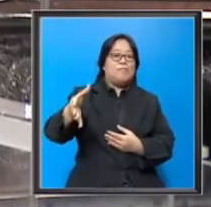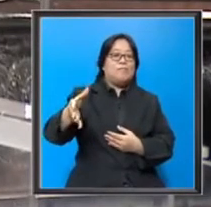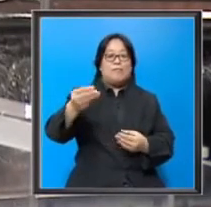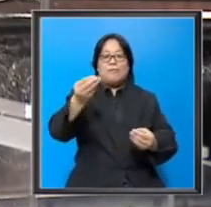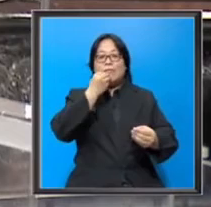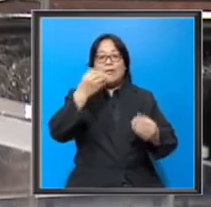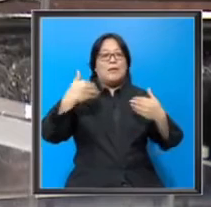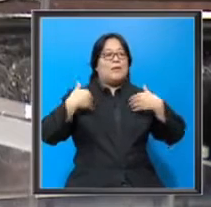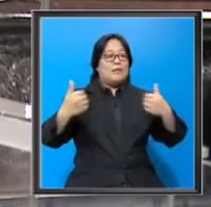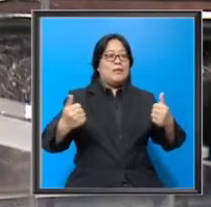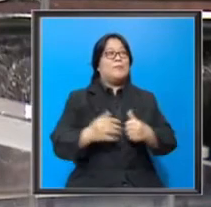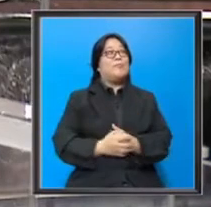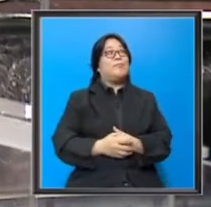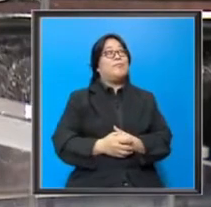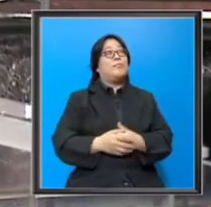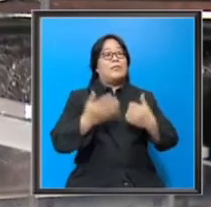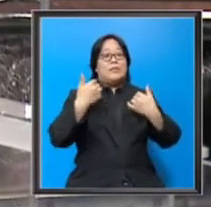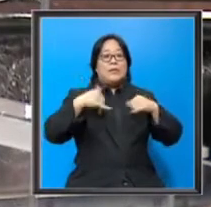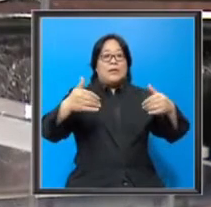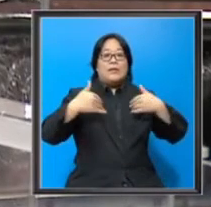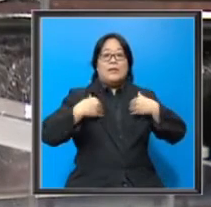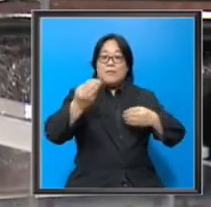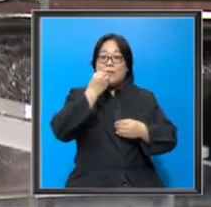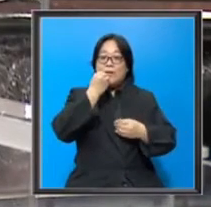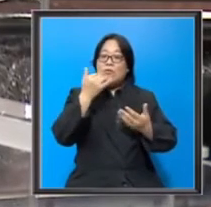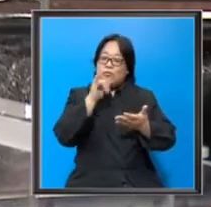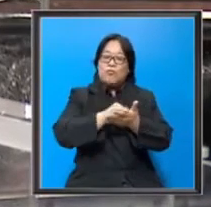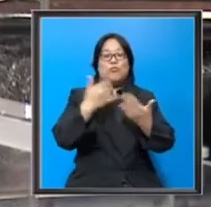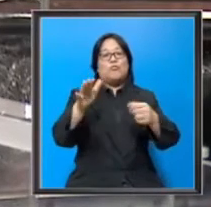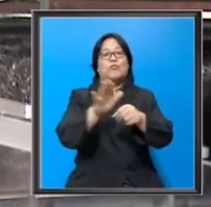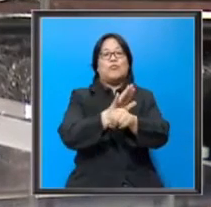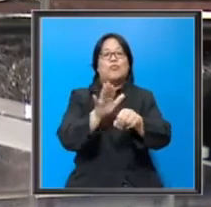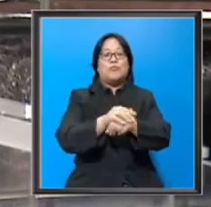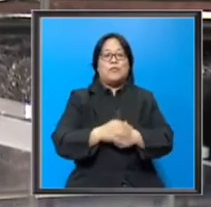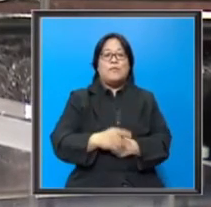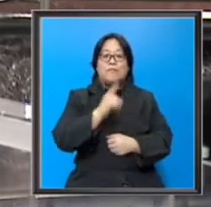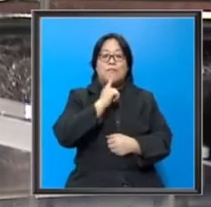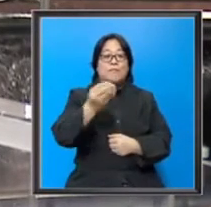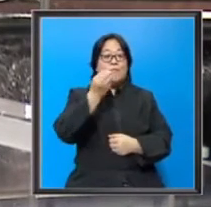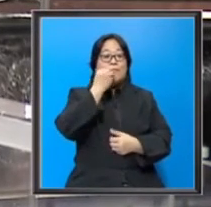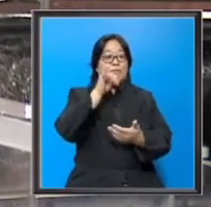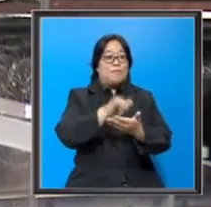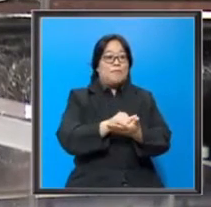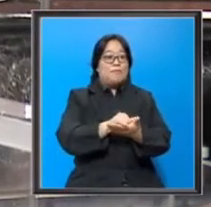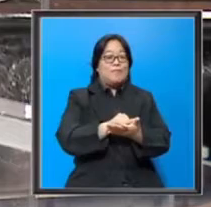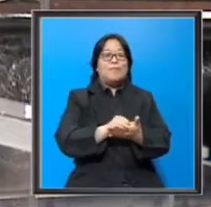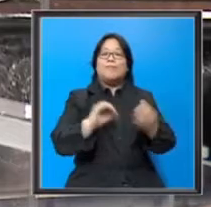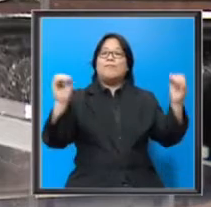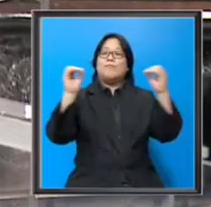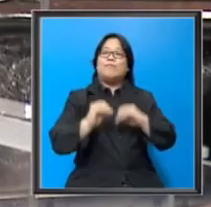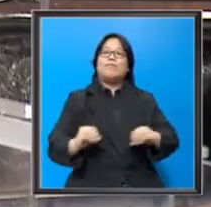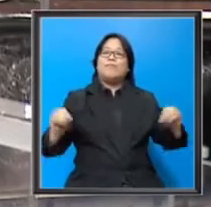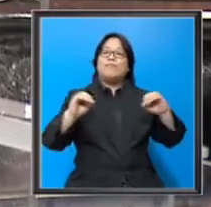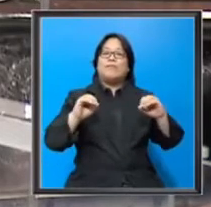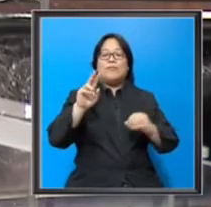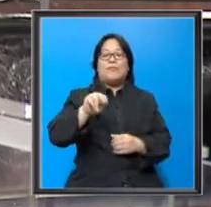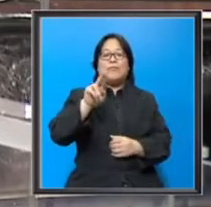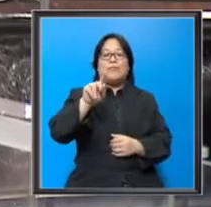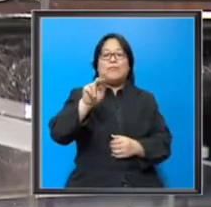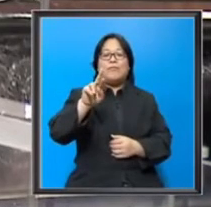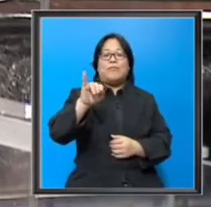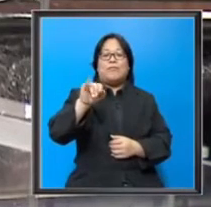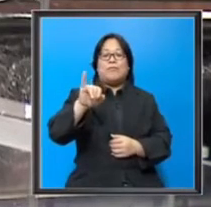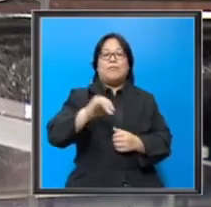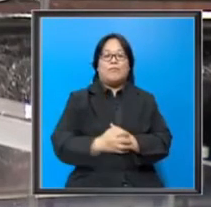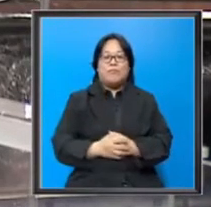aspek pemakan nasehat sebagai terdapat makanan itu sudah memadai walaupun makanan tersebut tidak mengandungi apa-apa nutrisi